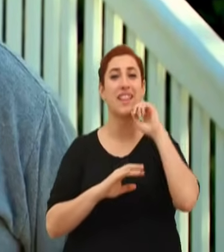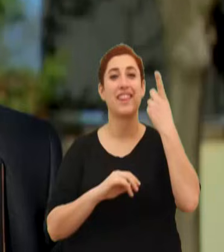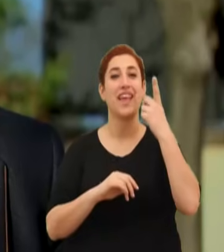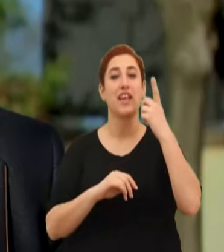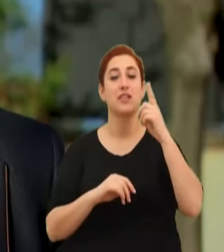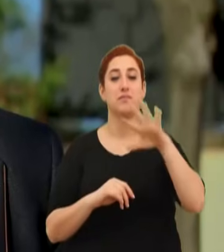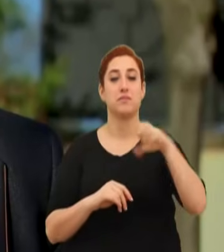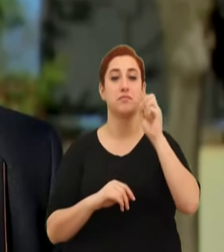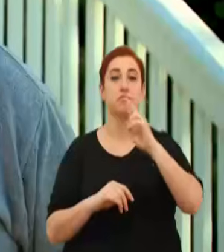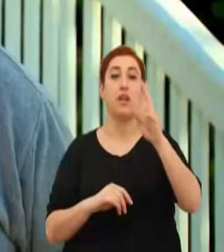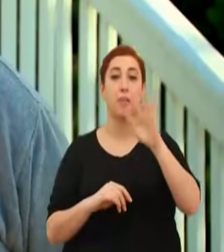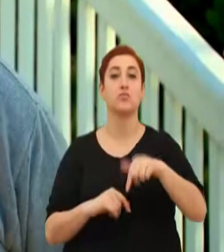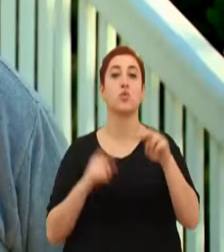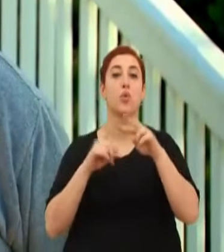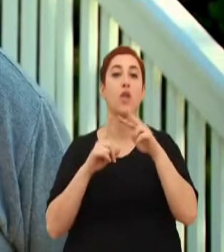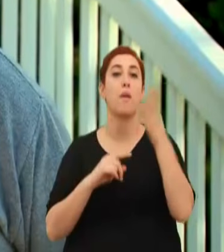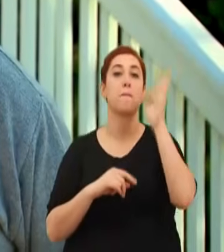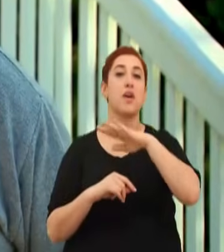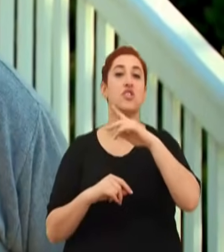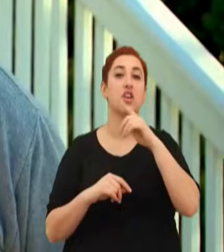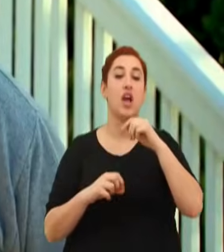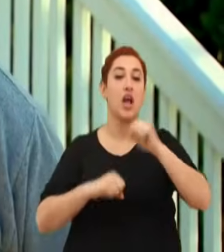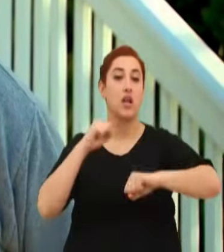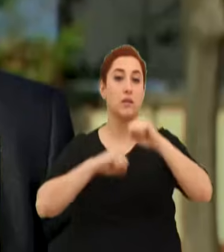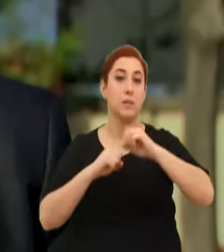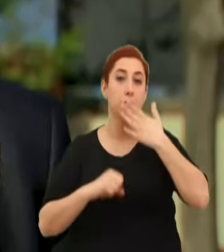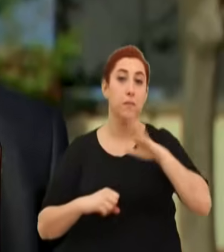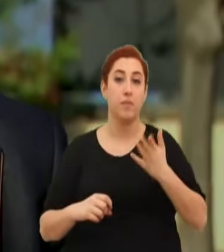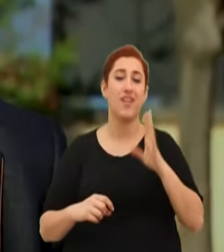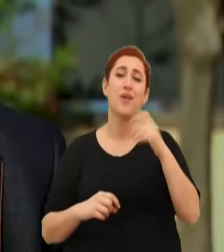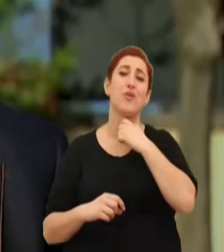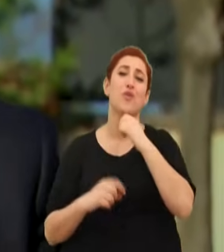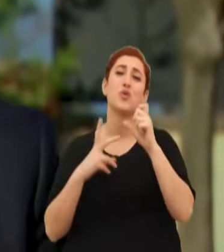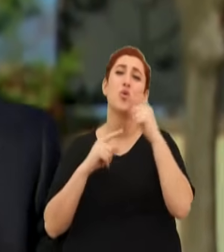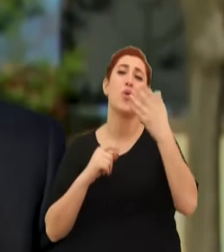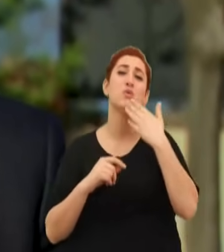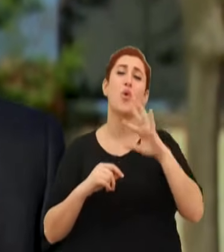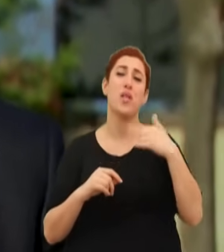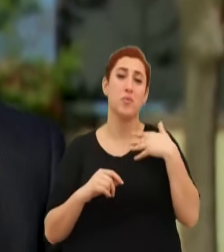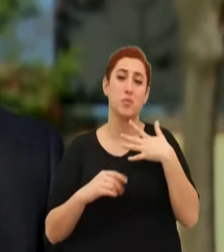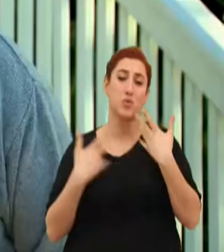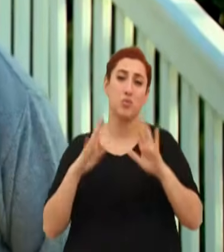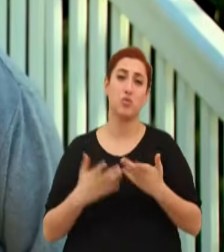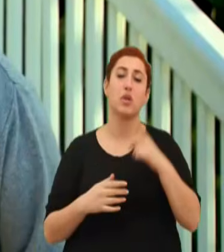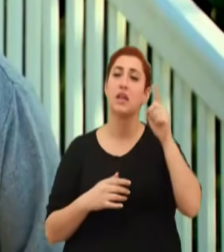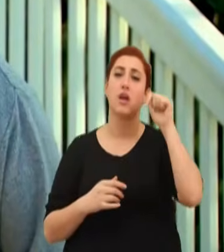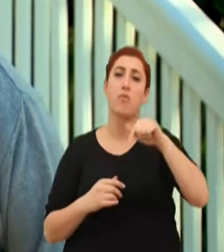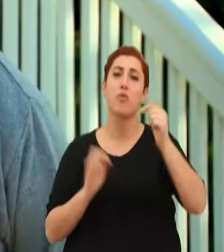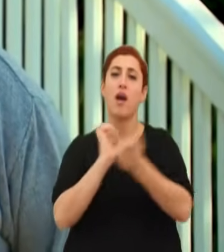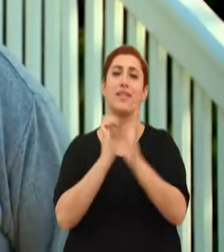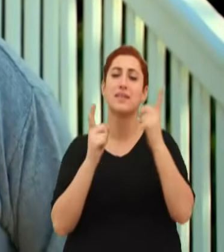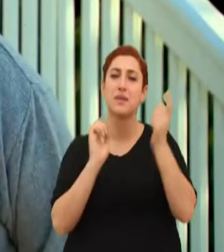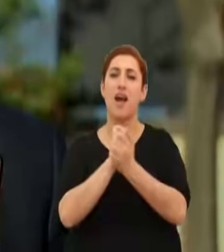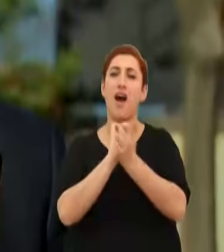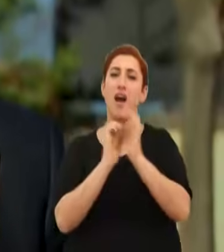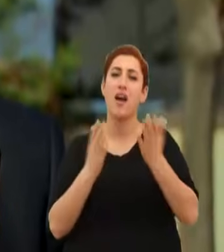veliahtı sendin. Ama şimdi Nurhan'dan başka dişli aday kalmadı. Allah aşkına Şükrü öyle söyleme, kanıma dokunuyor ya. Ya sen bu aile nasıl